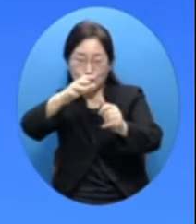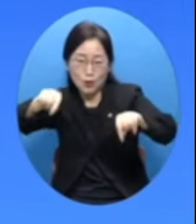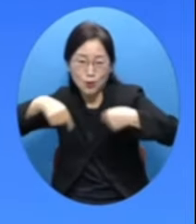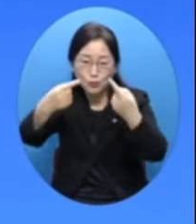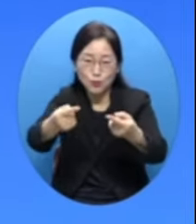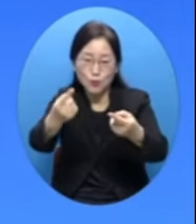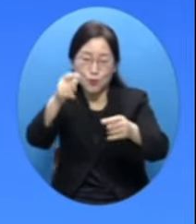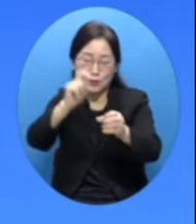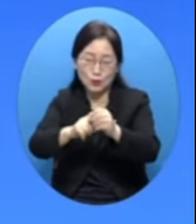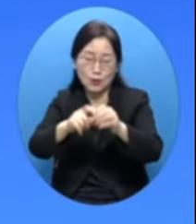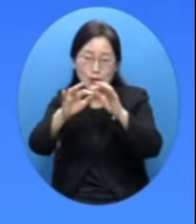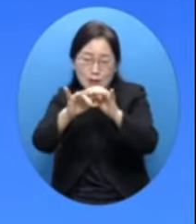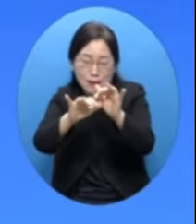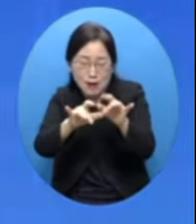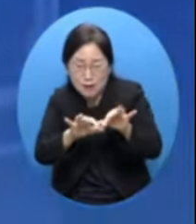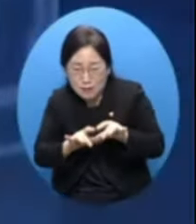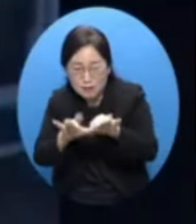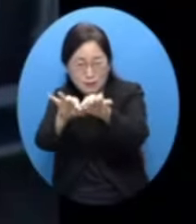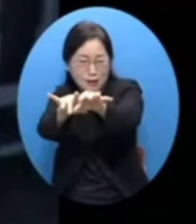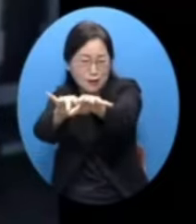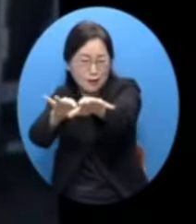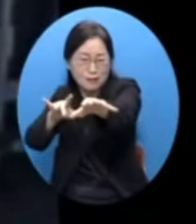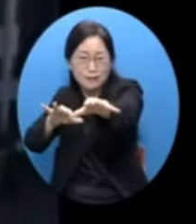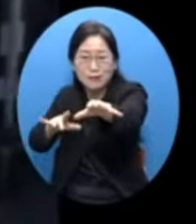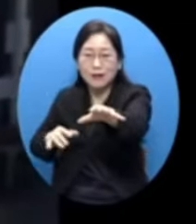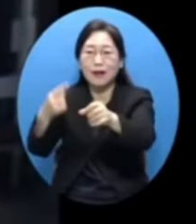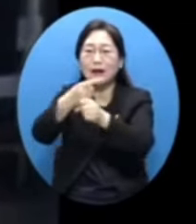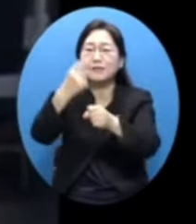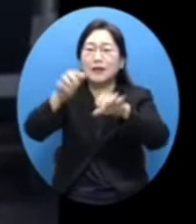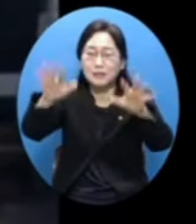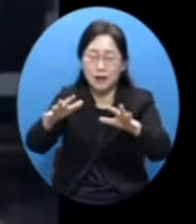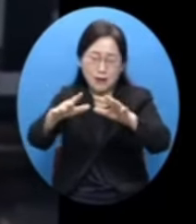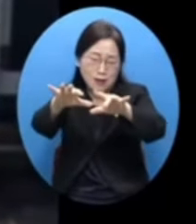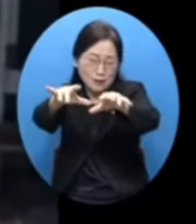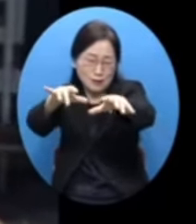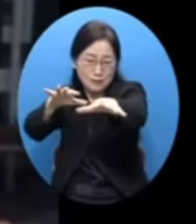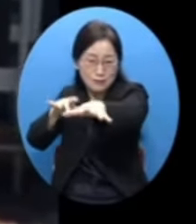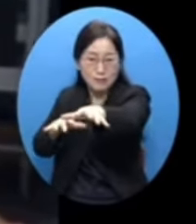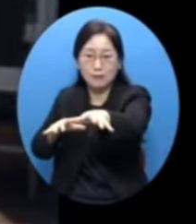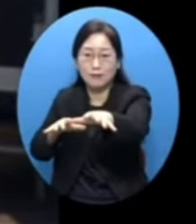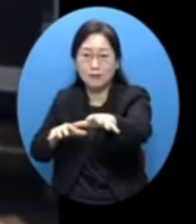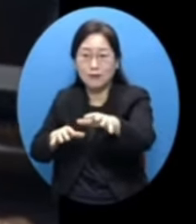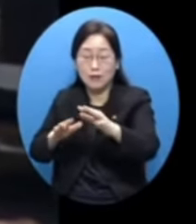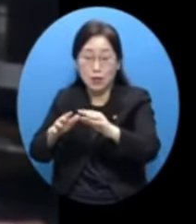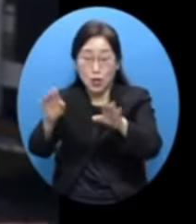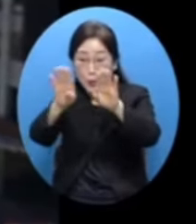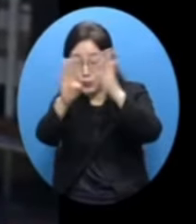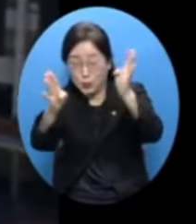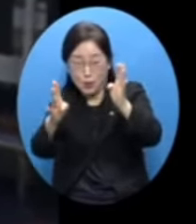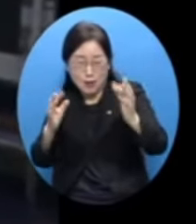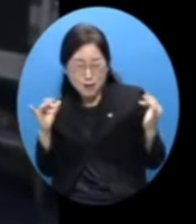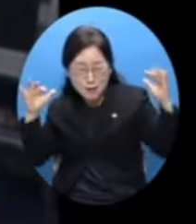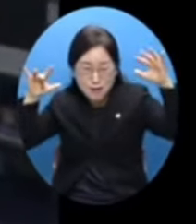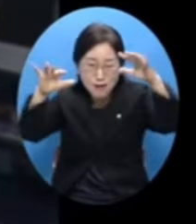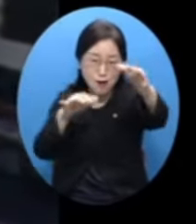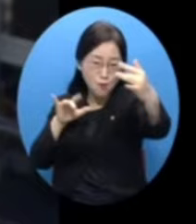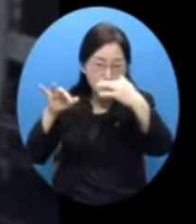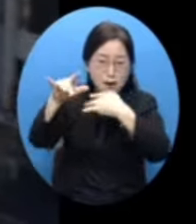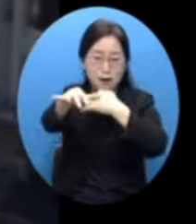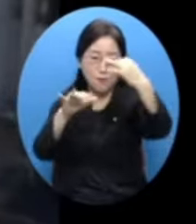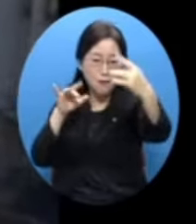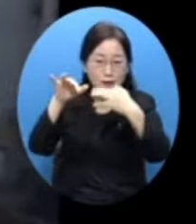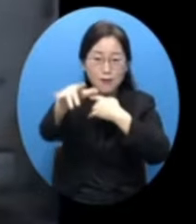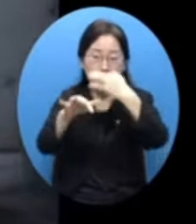수많은 사람들이 그 성전 앞에서 한 시간 이상 기다리고 섰다가 문이 열리면 쏟아져 나오고 뛰어들어가고 앞자리를